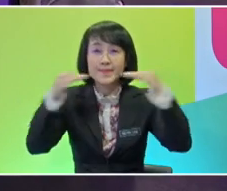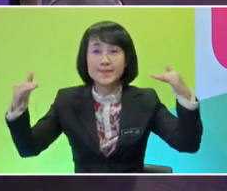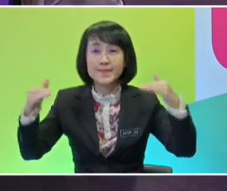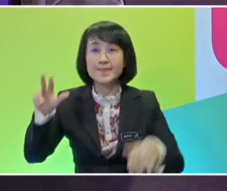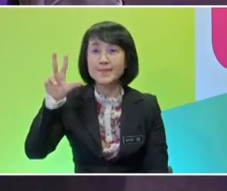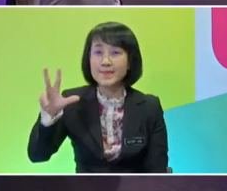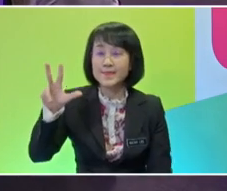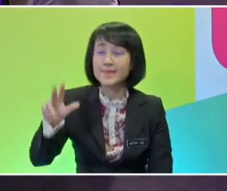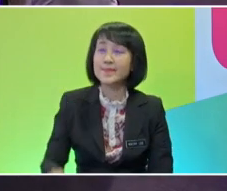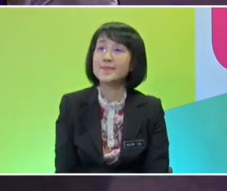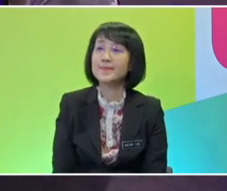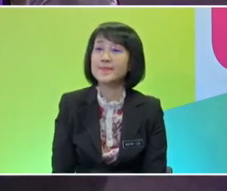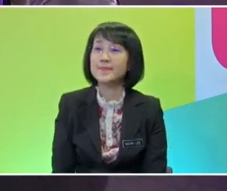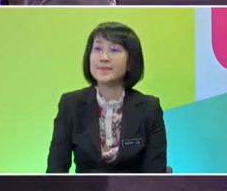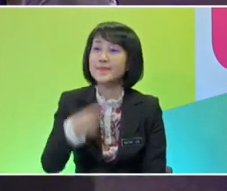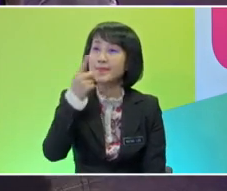ketiga